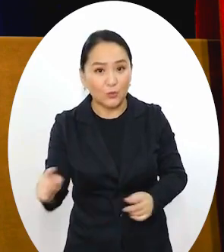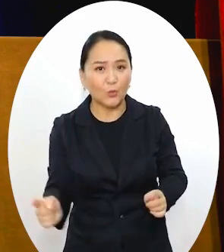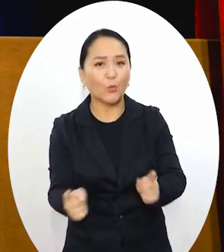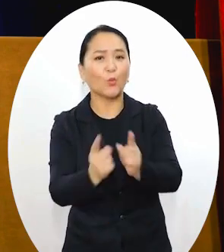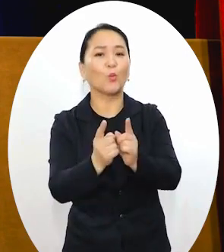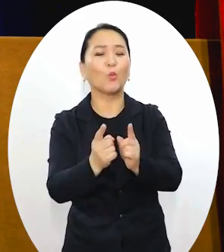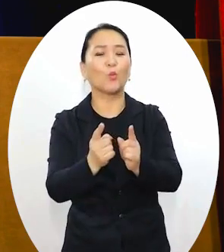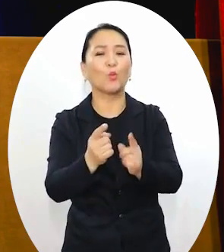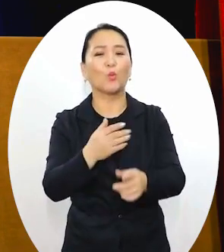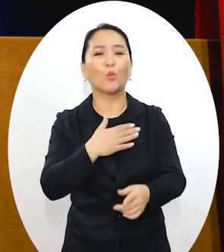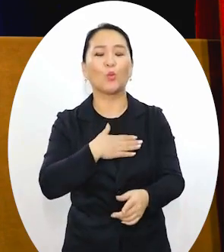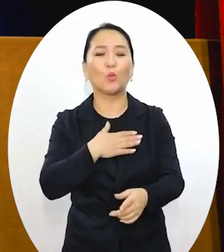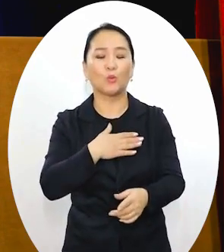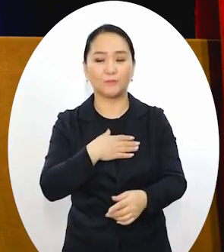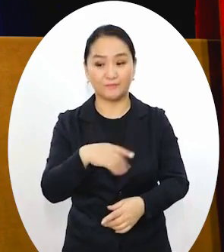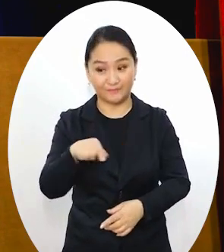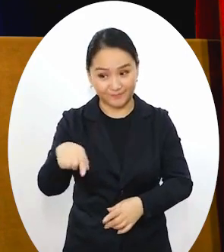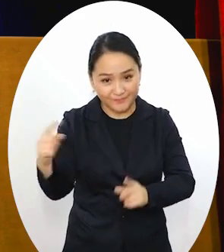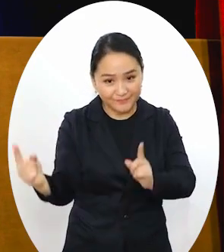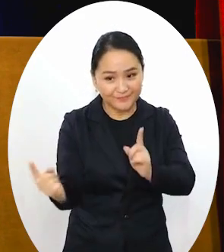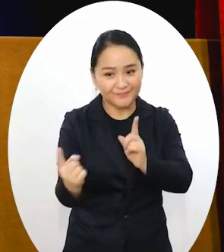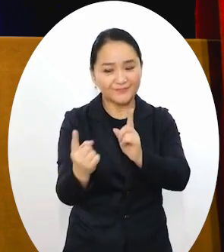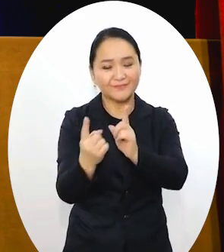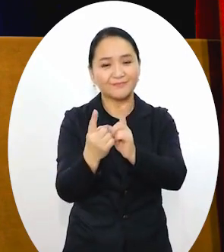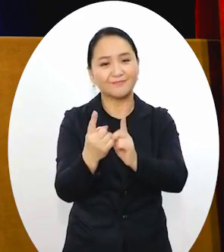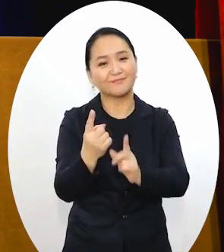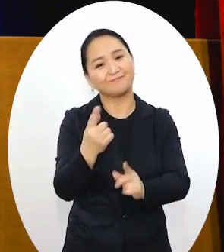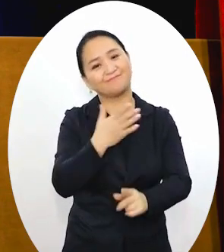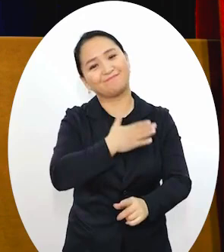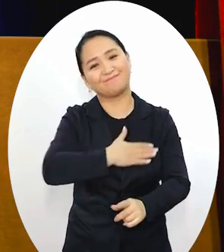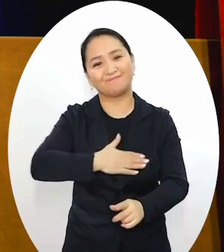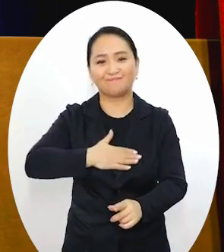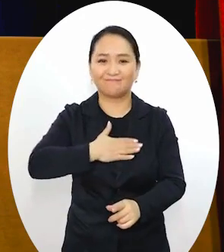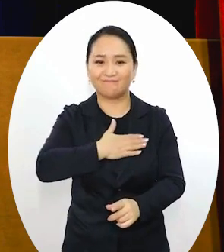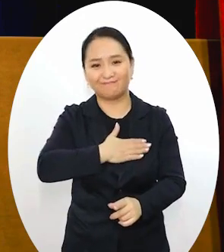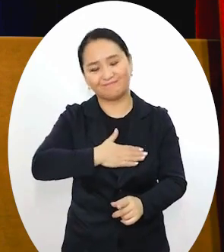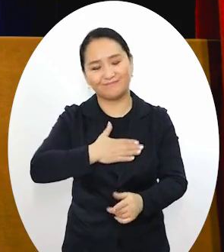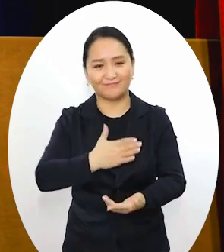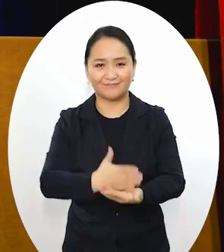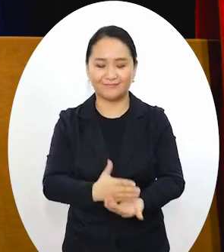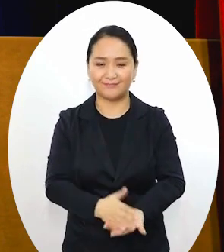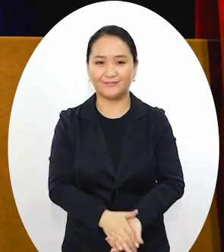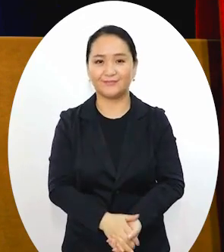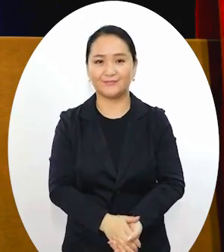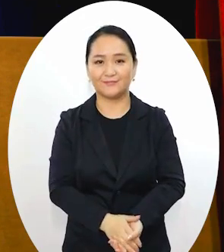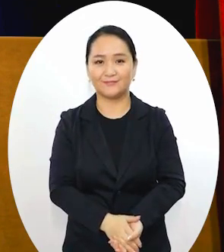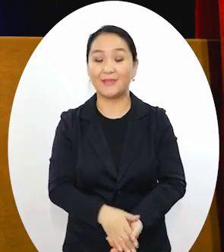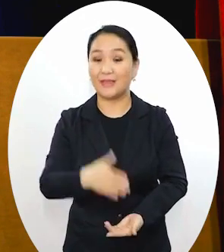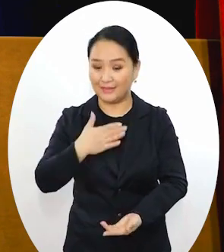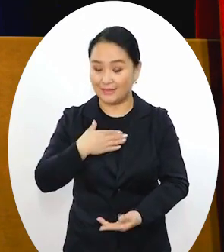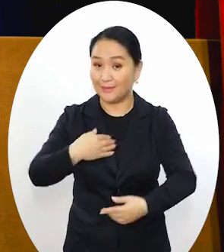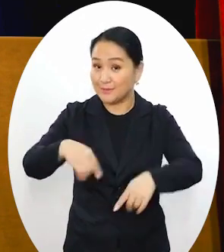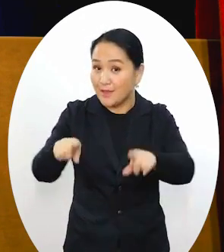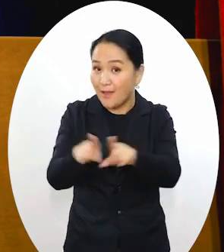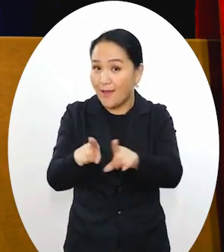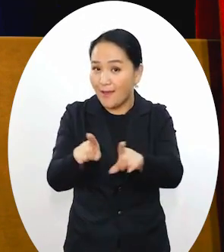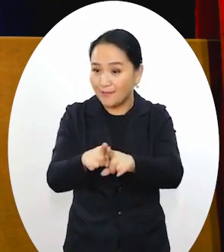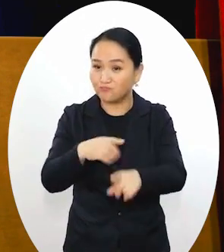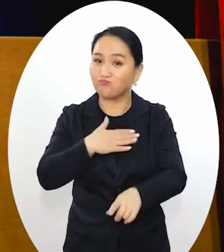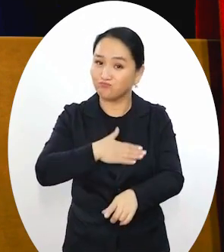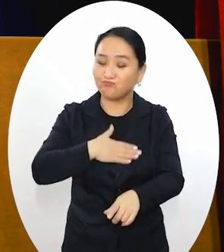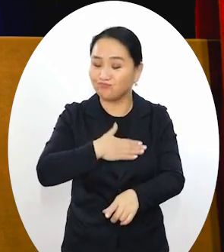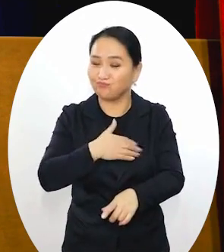ашгүй ингэж таарцгаалаа. Энэ удаад чамтай таарсандаа маш их баяртай байна. Надад ч